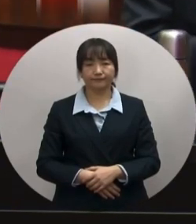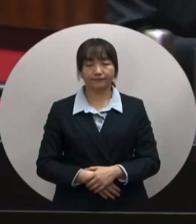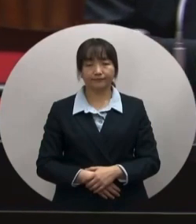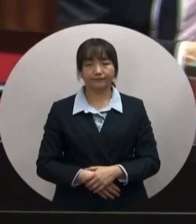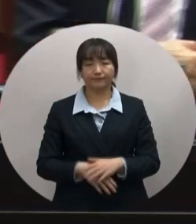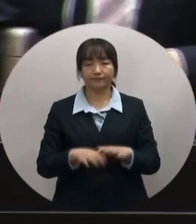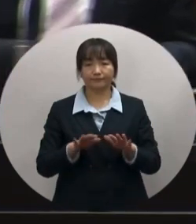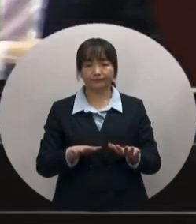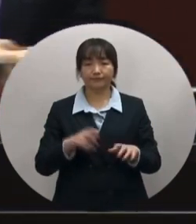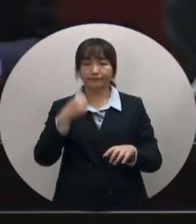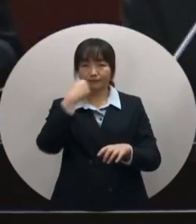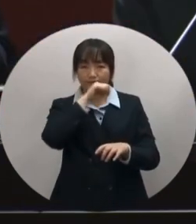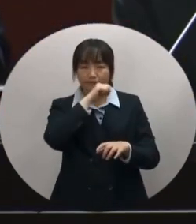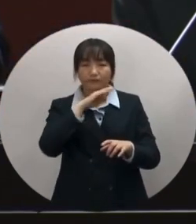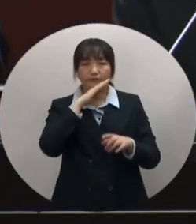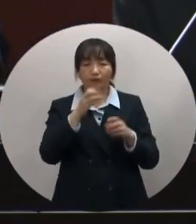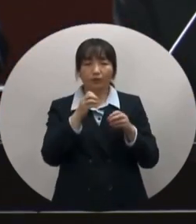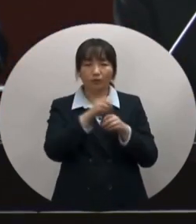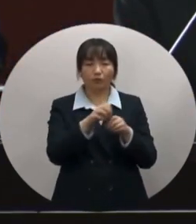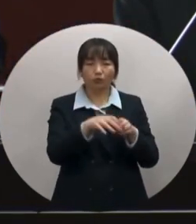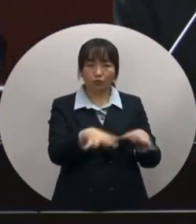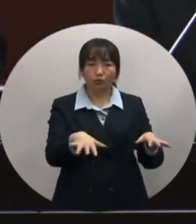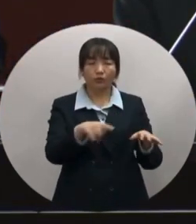當然現在從台灣跟帛琉開始